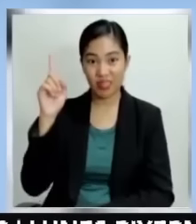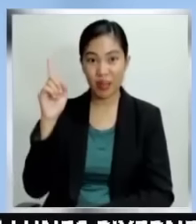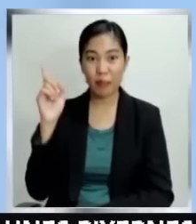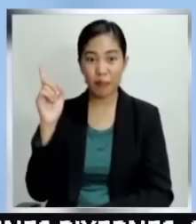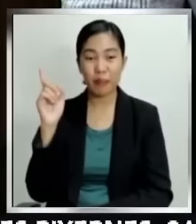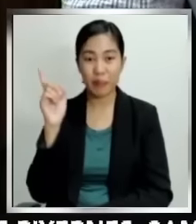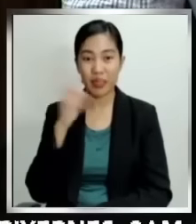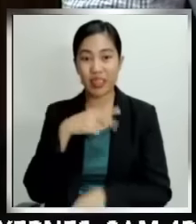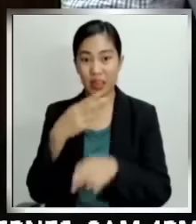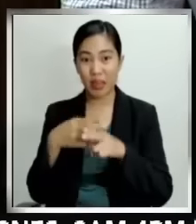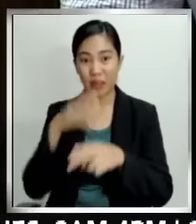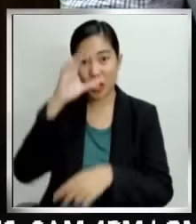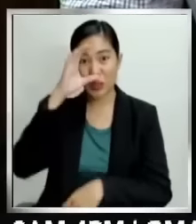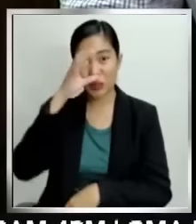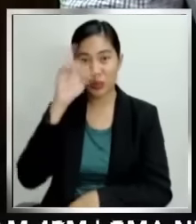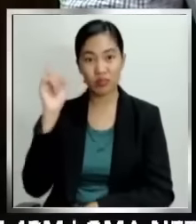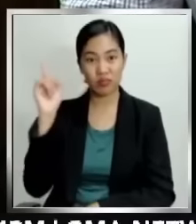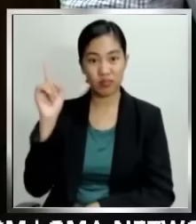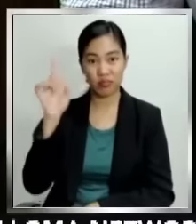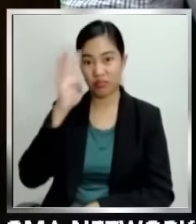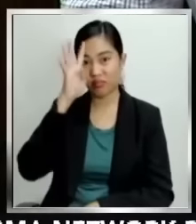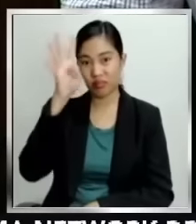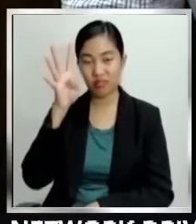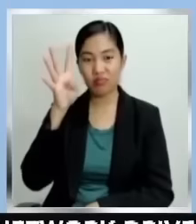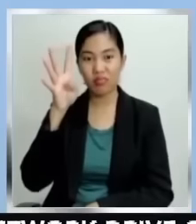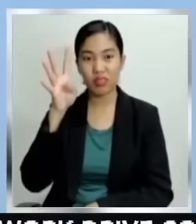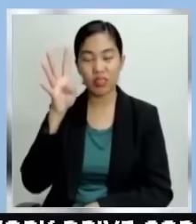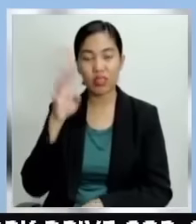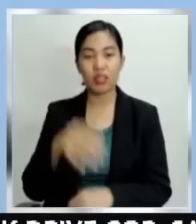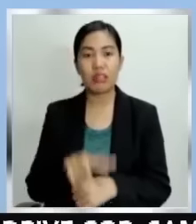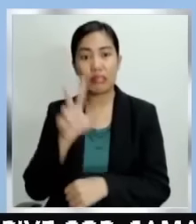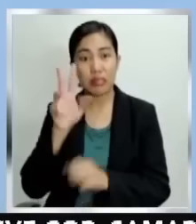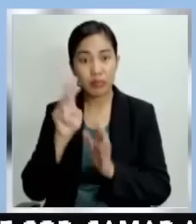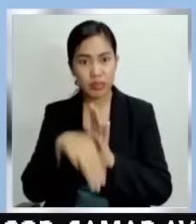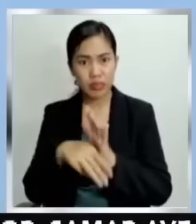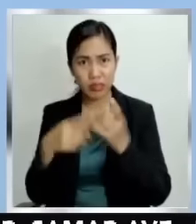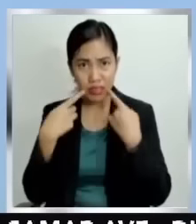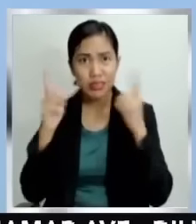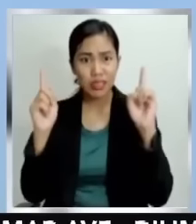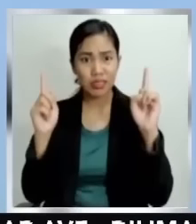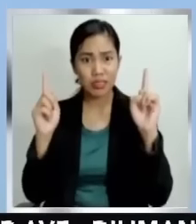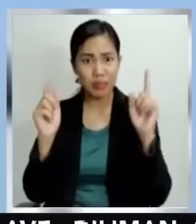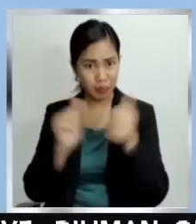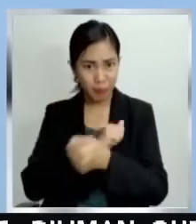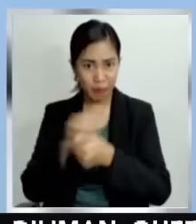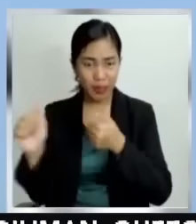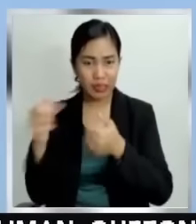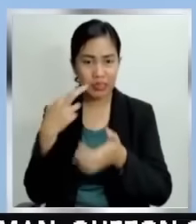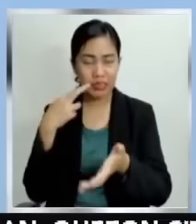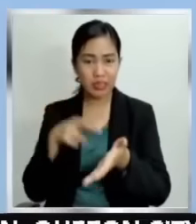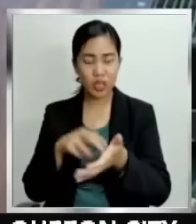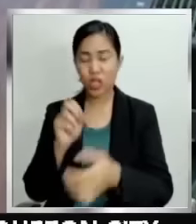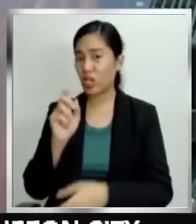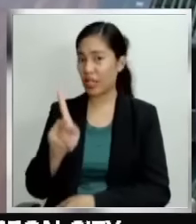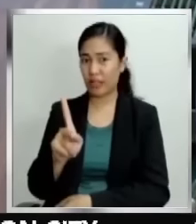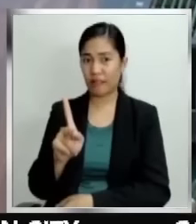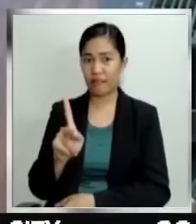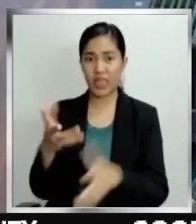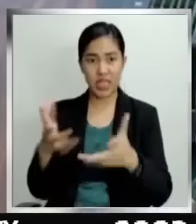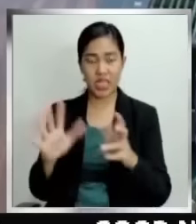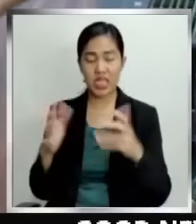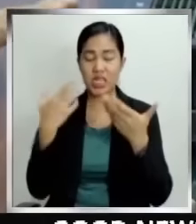Bart Simpson. At makalipas lamang ang 3 minuto. Okay na po si Bart Simpson. May registered SIM card na po. Pati